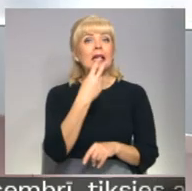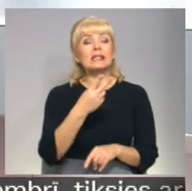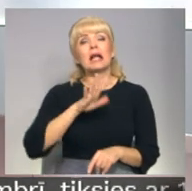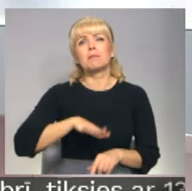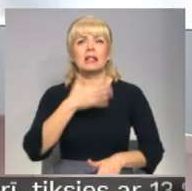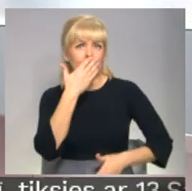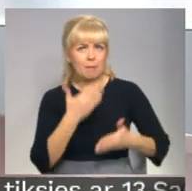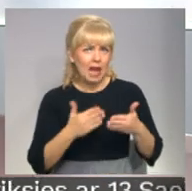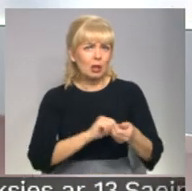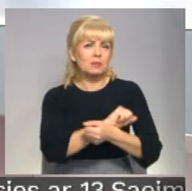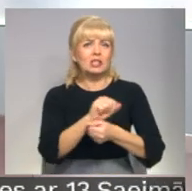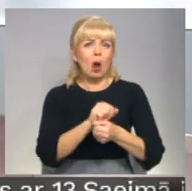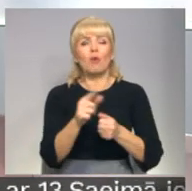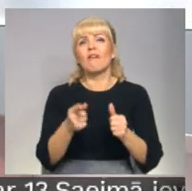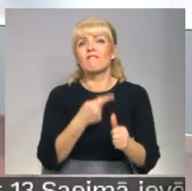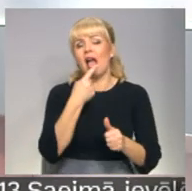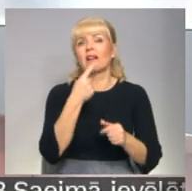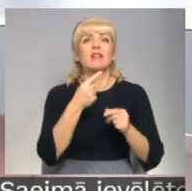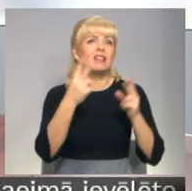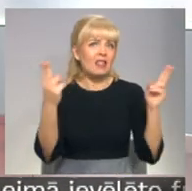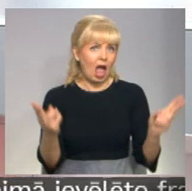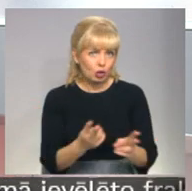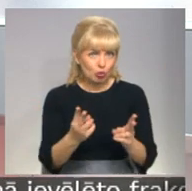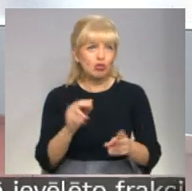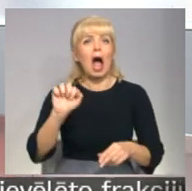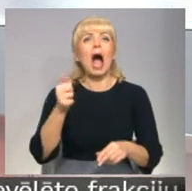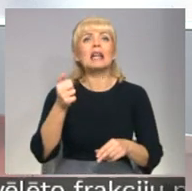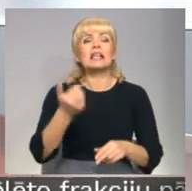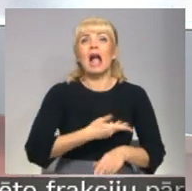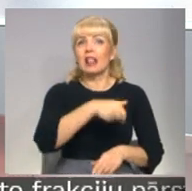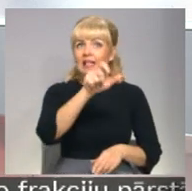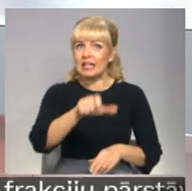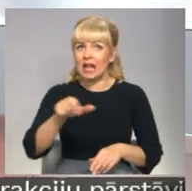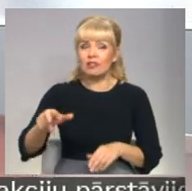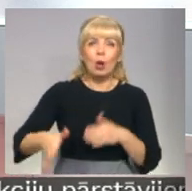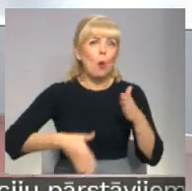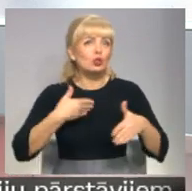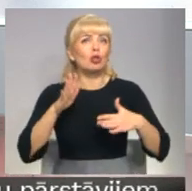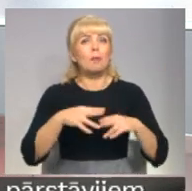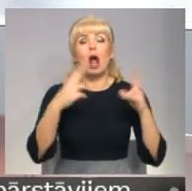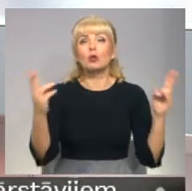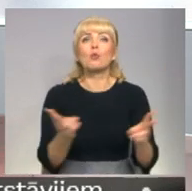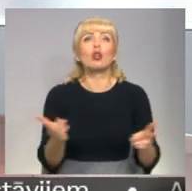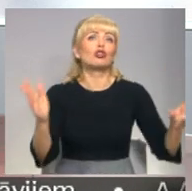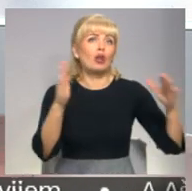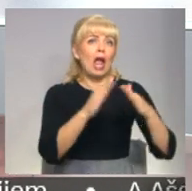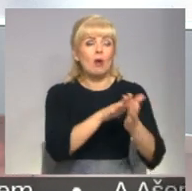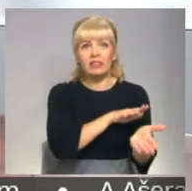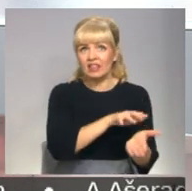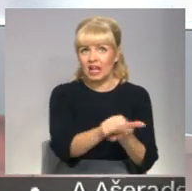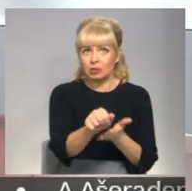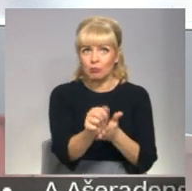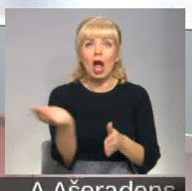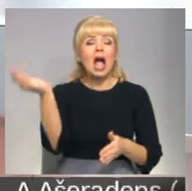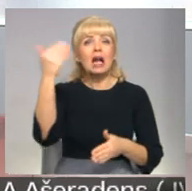Tas pēc mēģinājuma sagraut vēl nenodegušo. Āgenskalna iedzīvotāji noraizējušies par nodegušās ēkas demontāžu Kalnciem